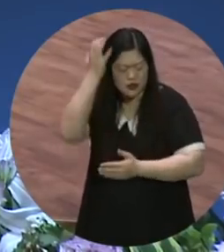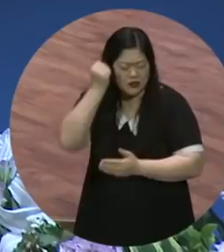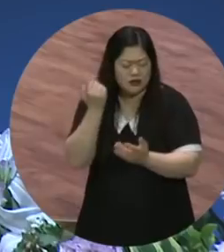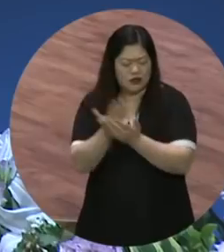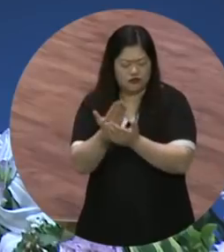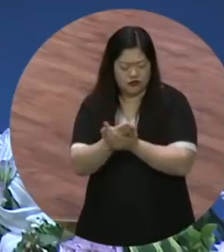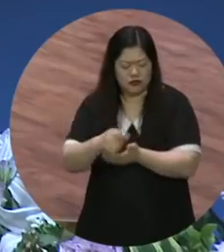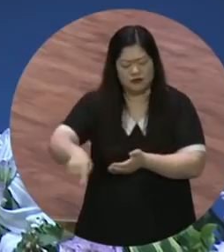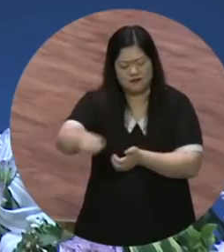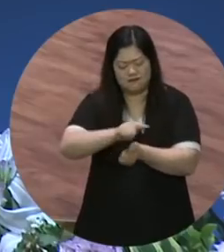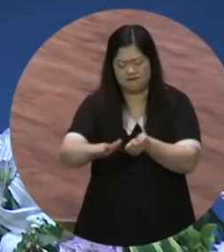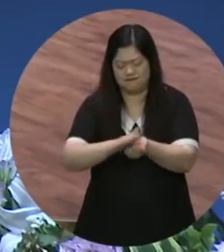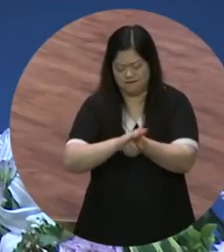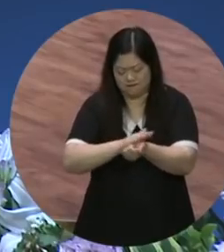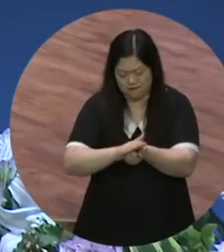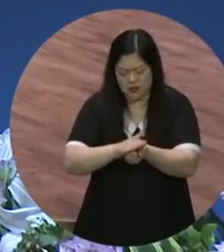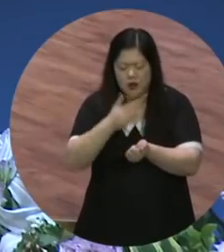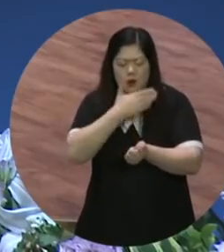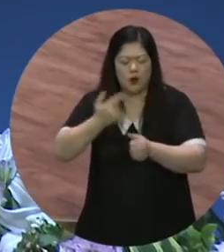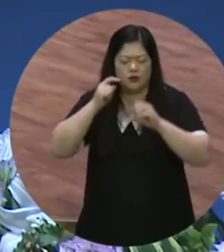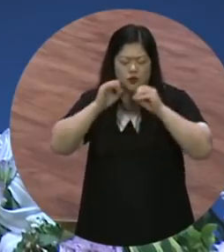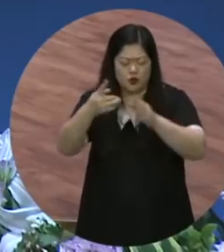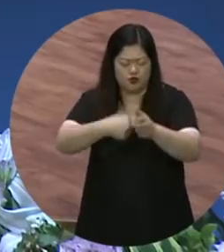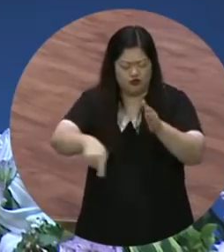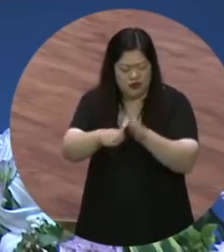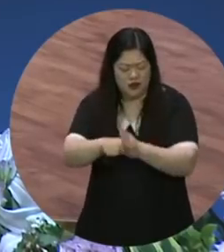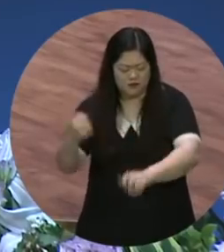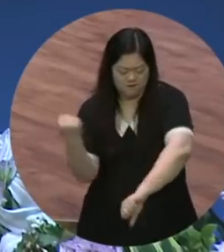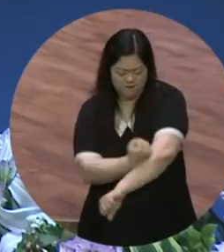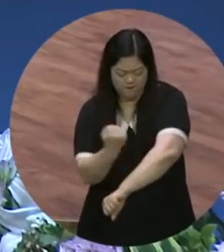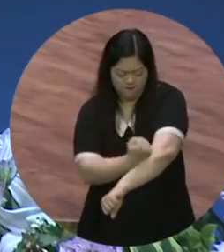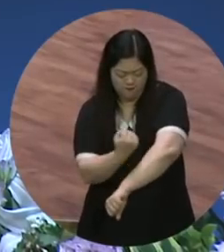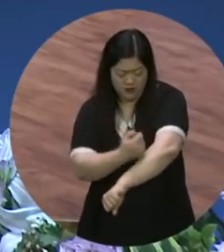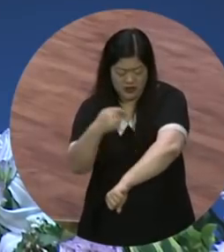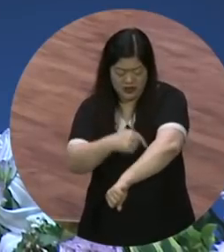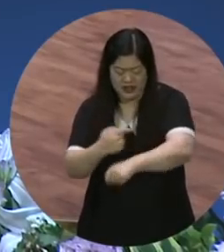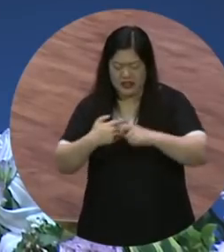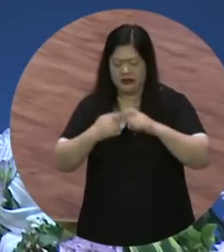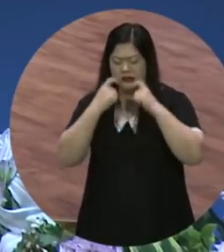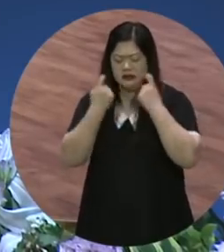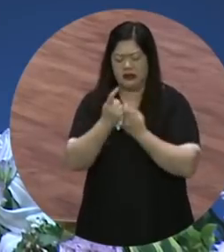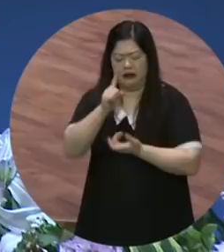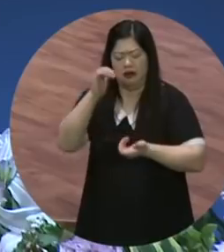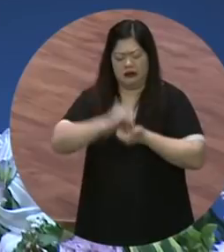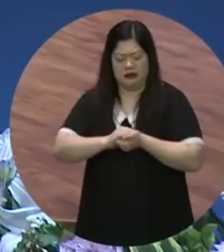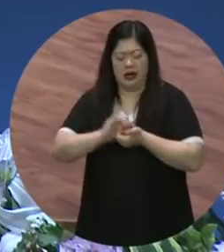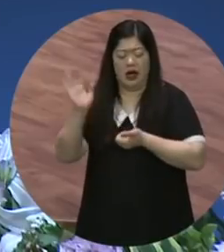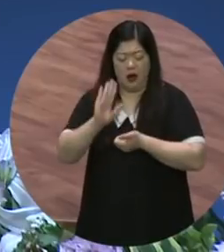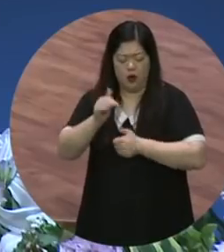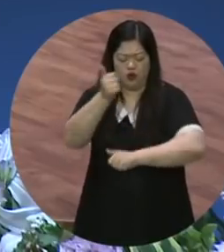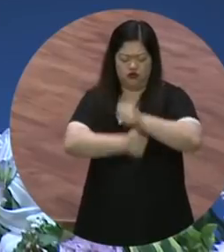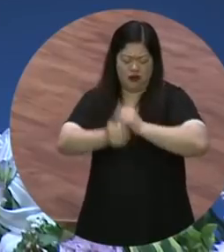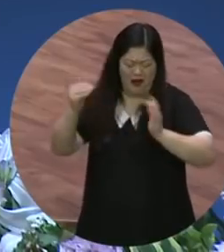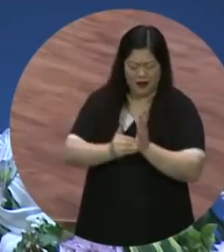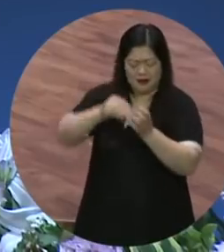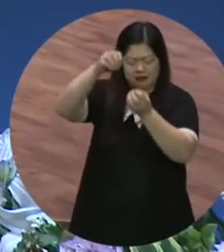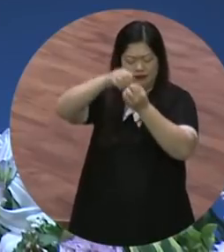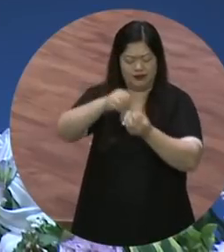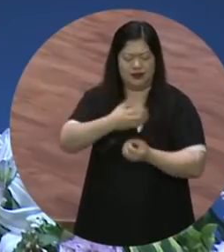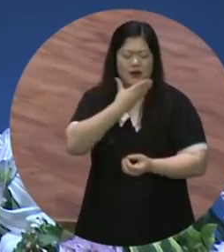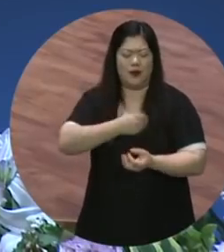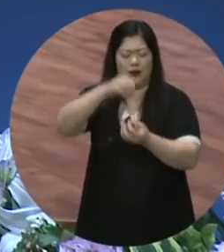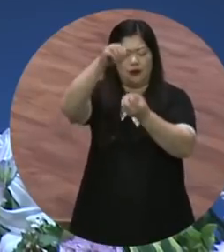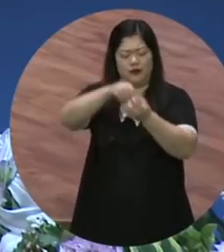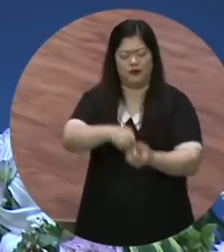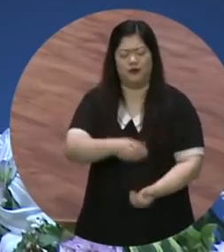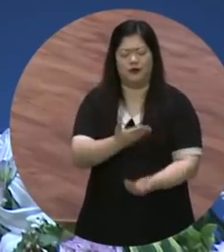위로하여 주시옵시고 복음을 위해 희생하는 그 희생이 후대까지 축복받을 수 있도록 역사해 주옵소서. 오늘 영적으로